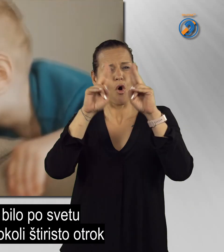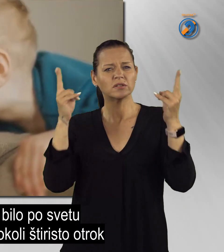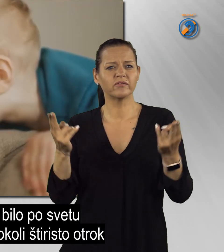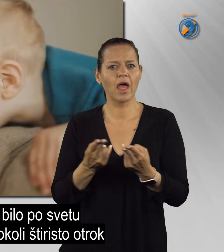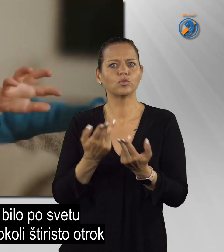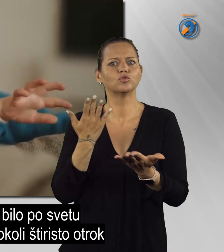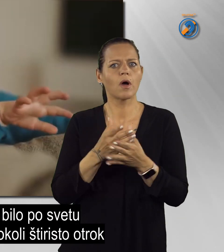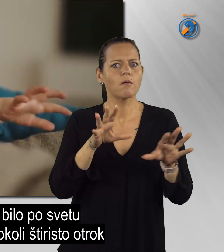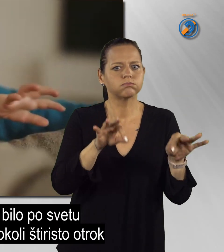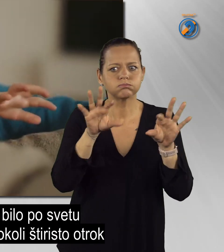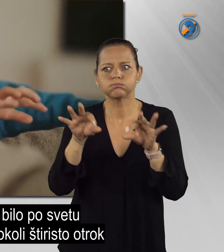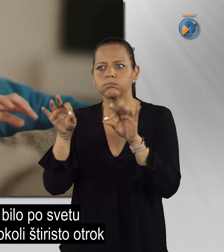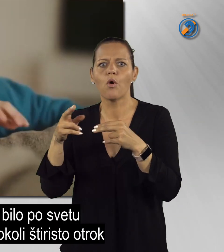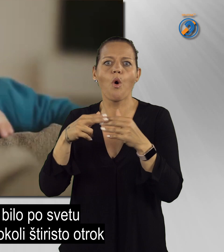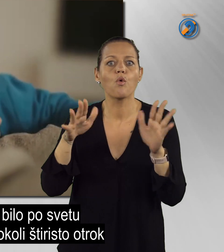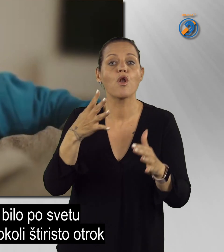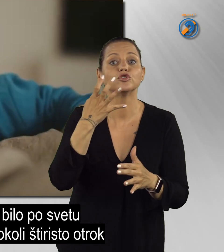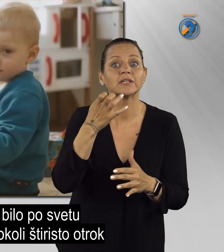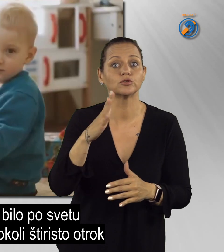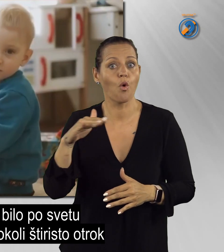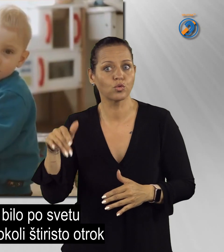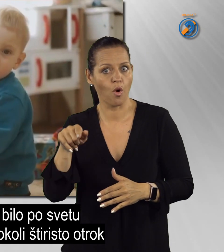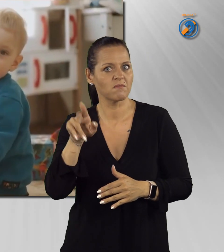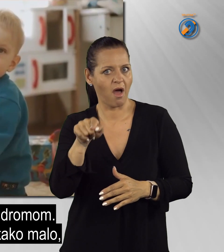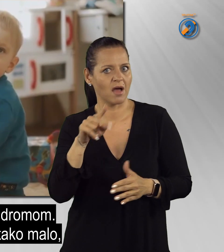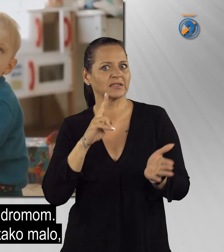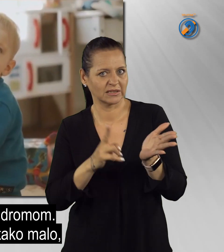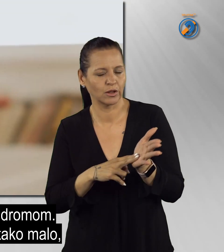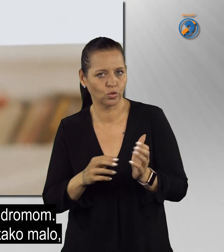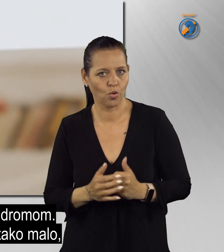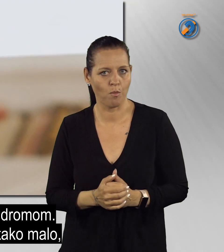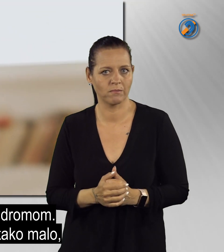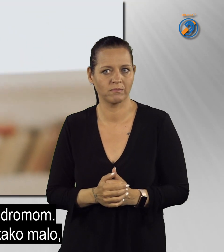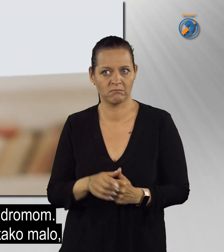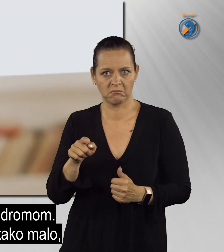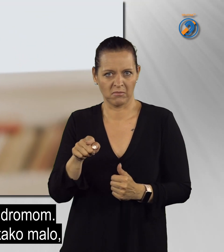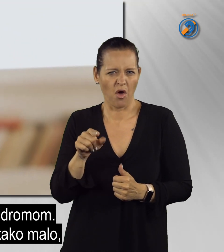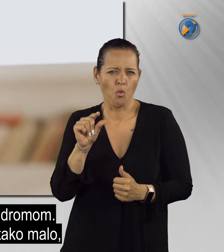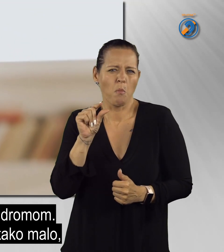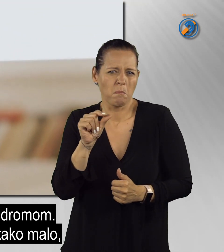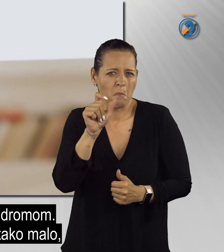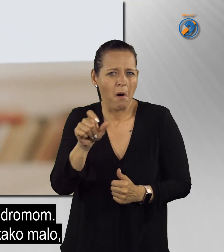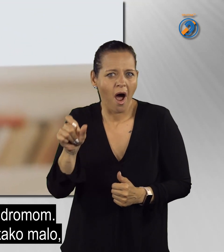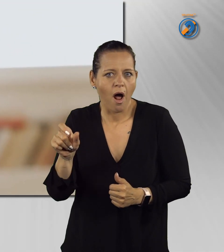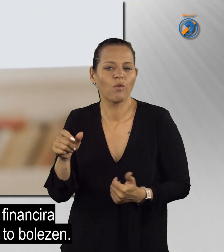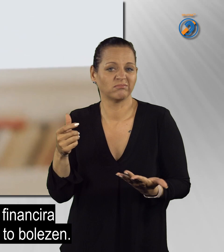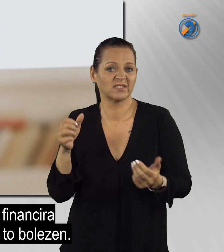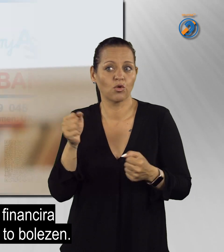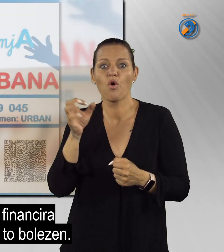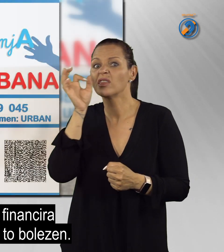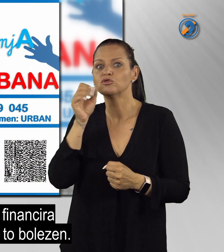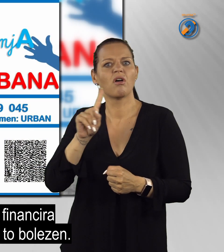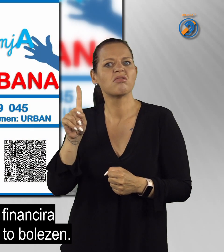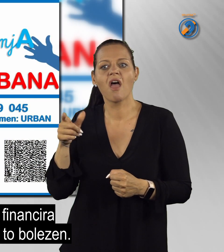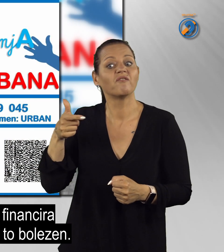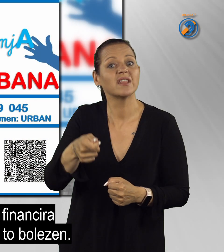Danes naj bi bilo po svetu diagnosticiranih okoli 400 otrok s tem sindromom. Ker jih je tako malo, nihče ne